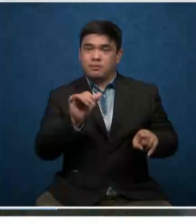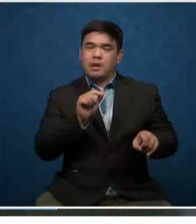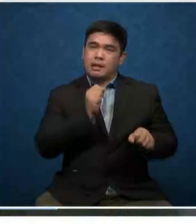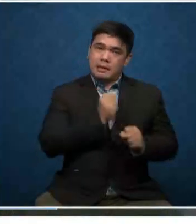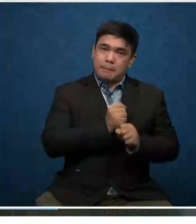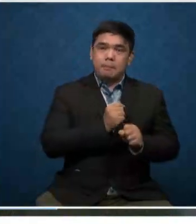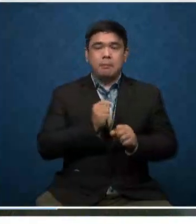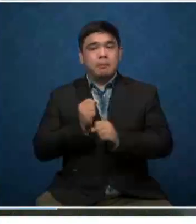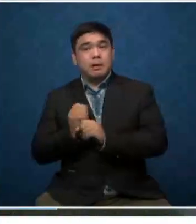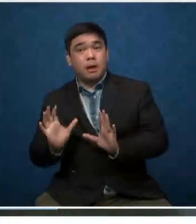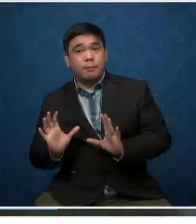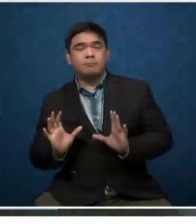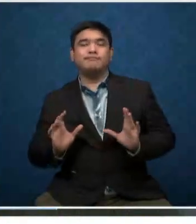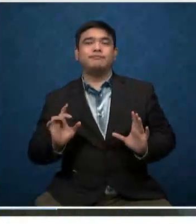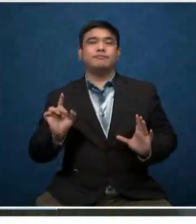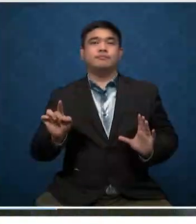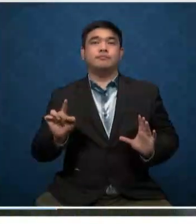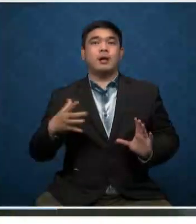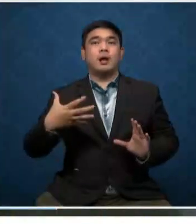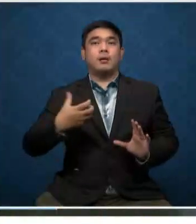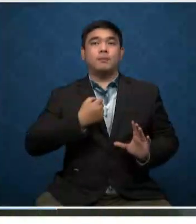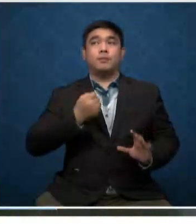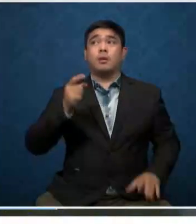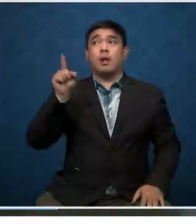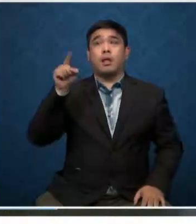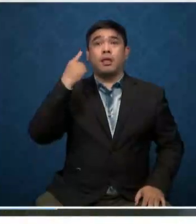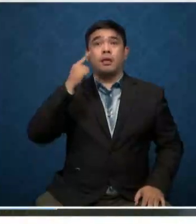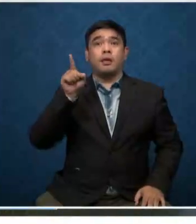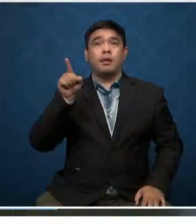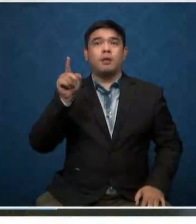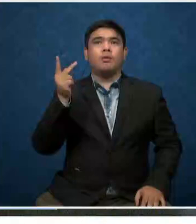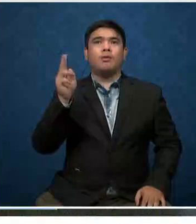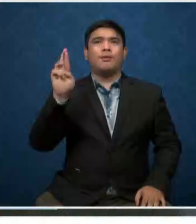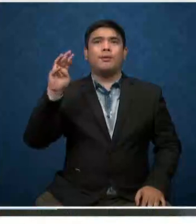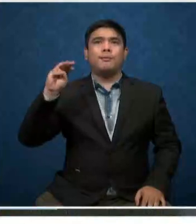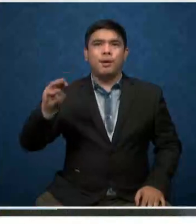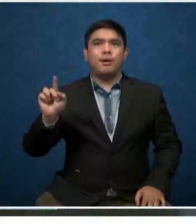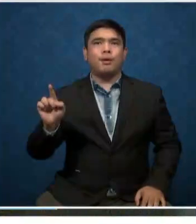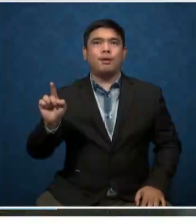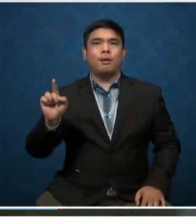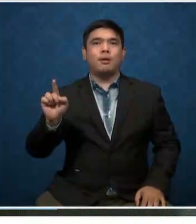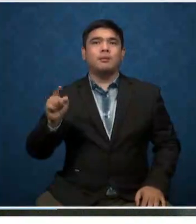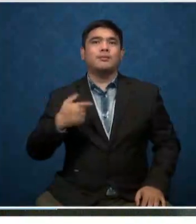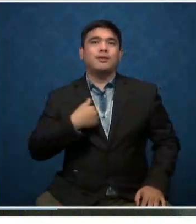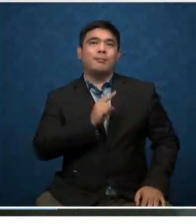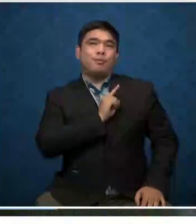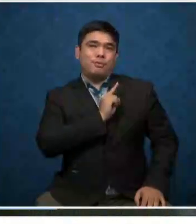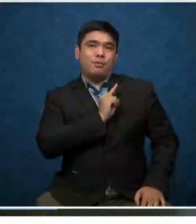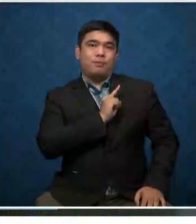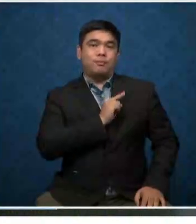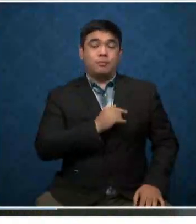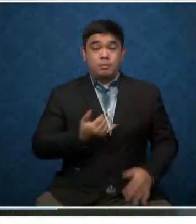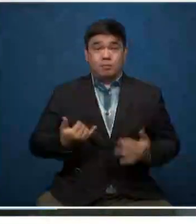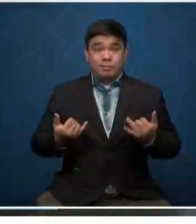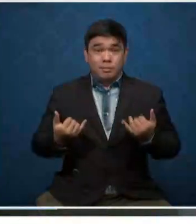ประชามติเป็นอำนาจของครมนะครับซึ่งจะเป็นผู้ตัดสินอีกครั้งหนึ่งแต่ด้วยเนื่อง